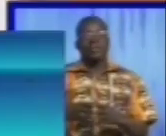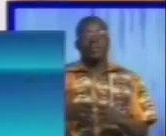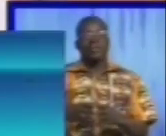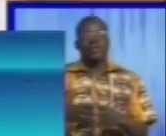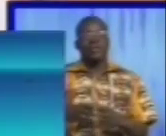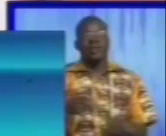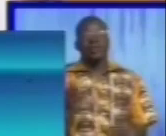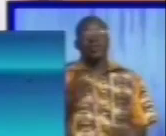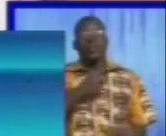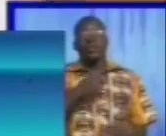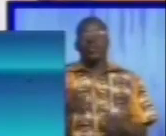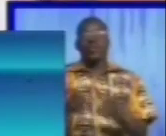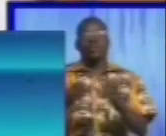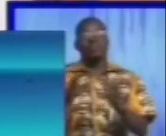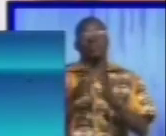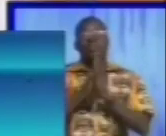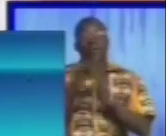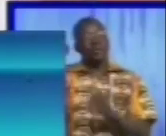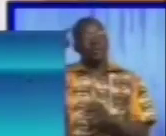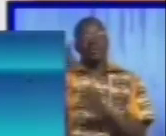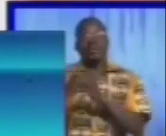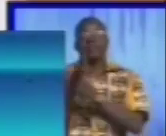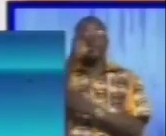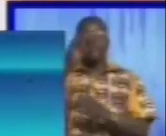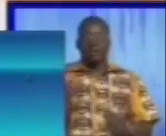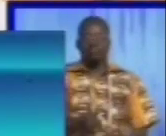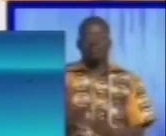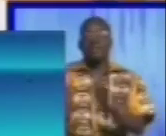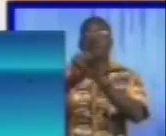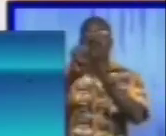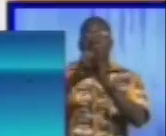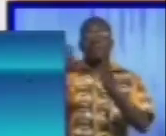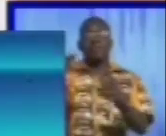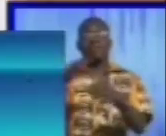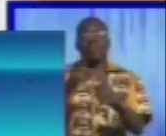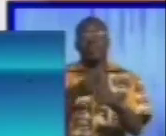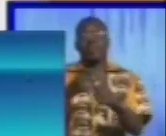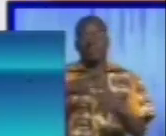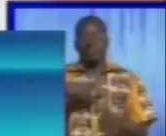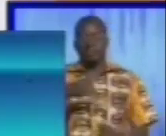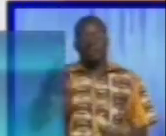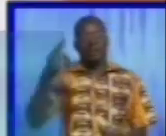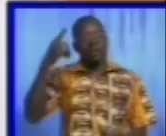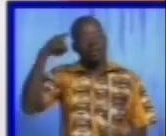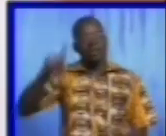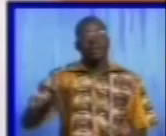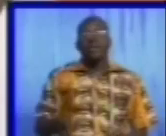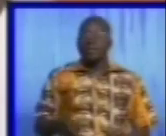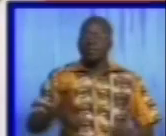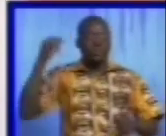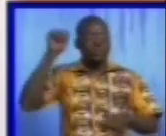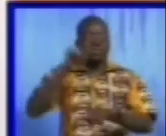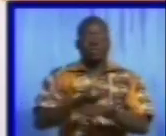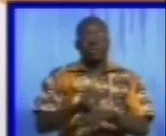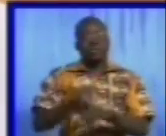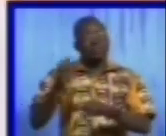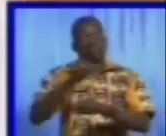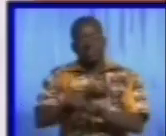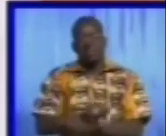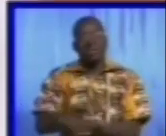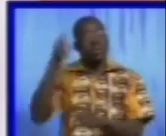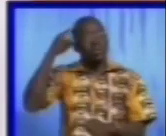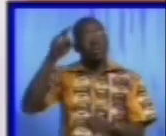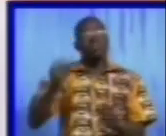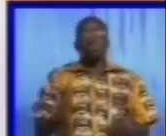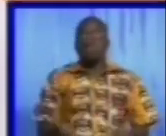Nous prions Dieu pour suivre l'exemple des premiers missionnaires qui ont beaucoup travaillé. Ils ont été maltraités, emprisonnés pour la cause de Christ, mais